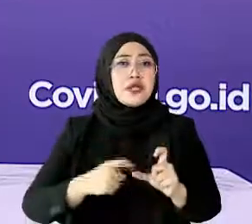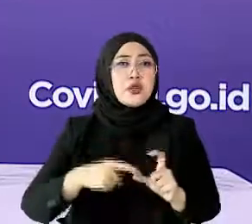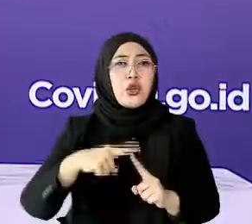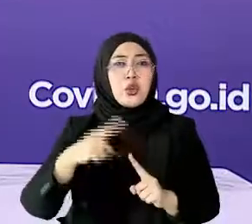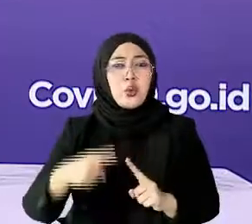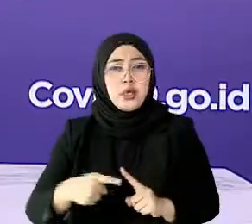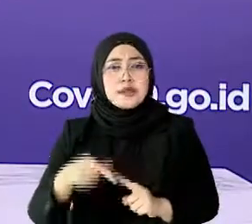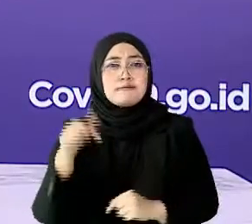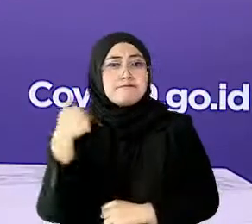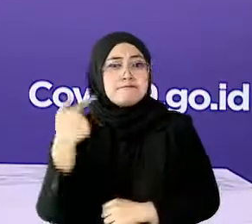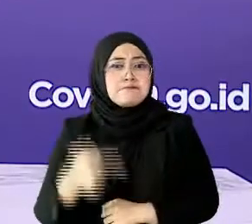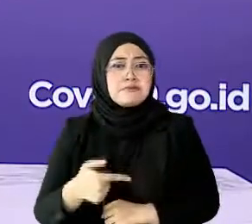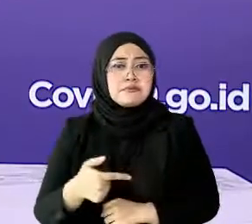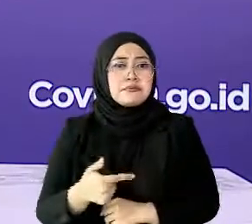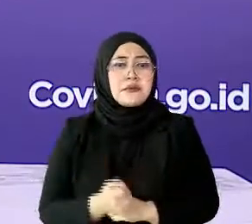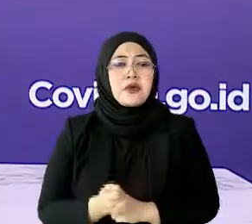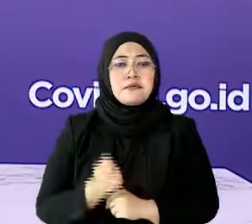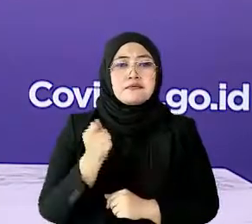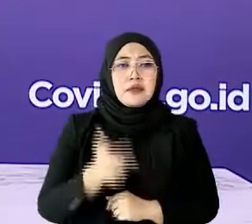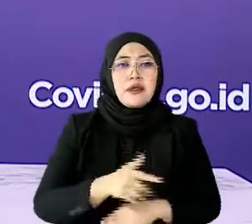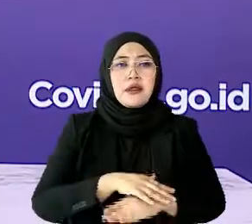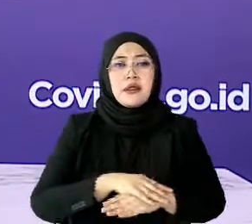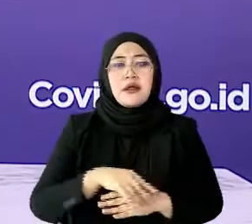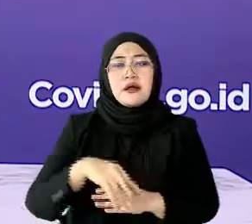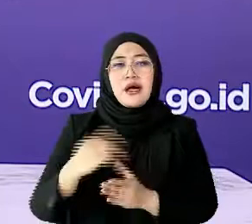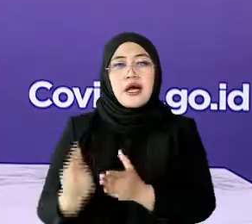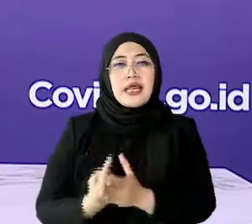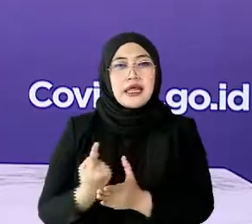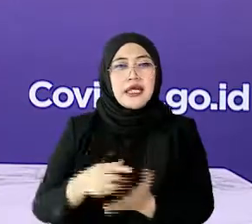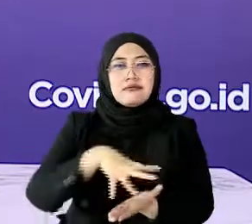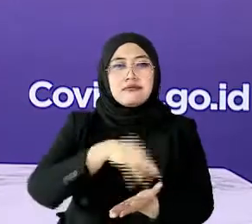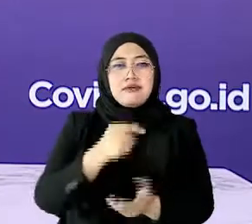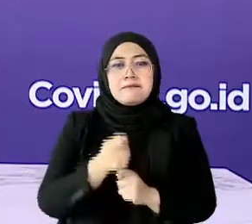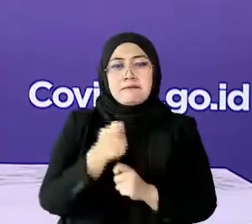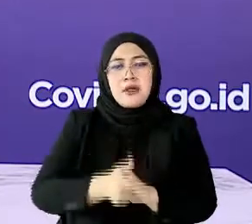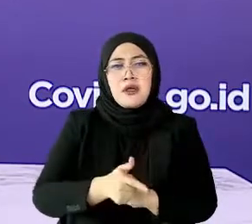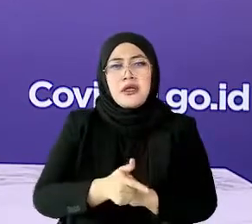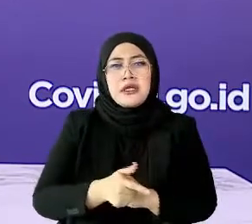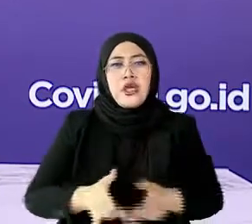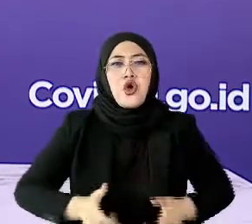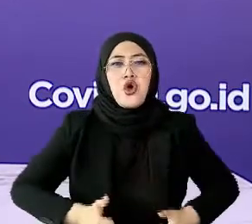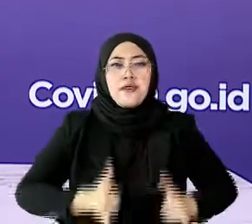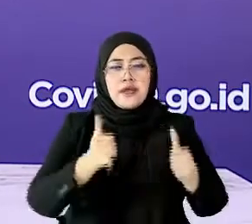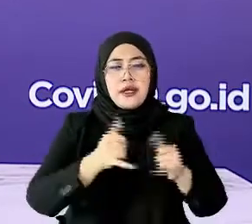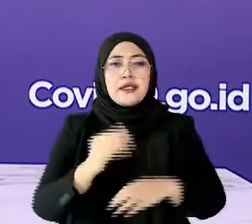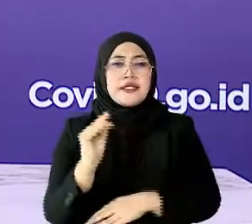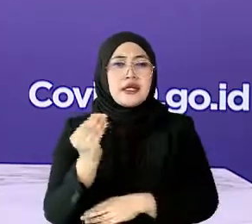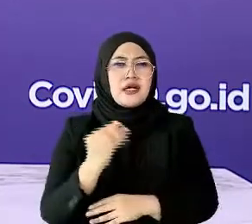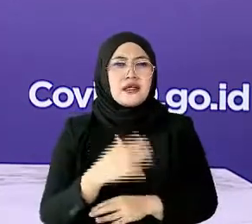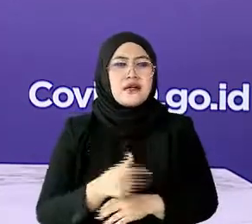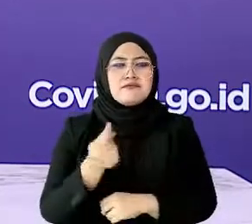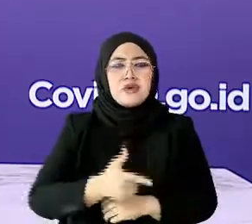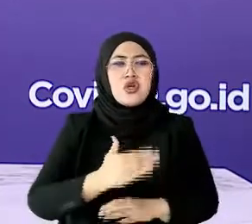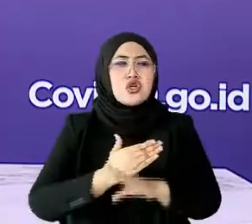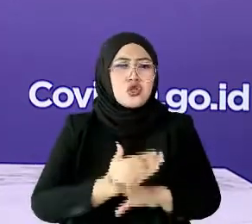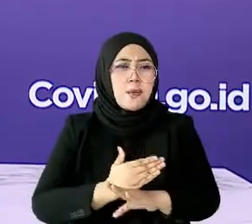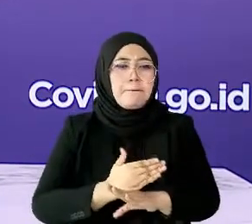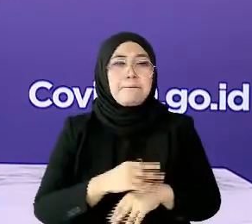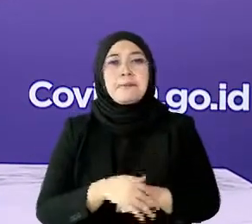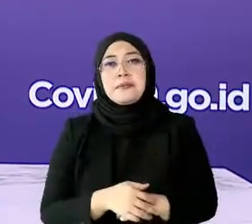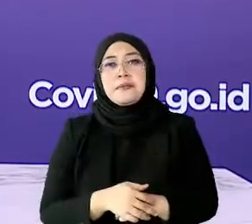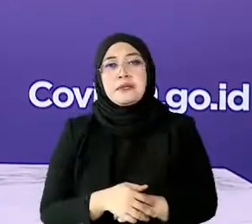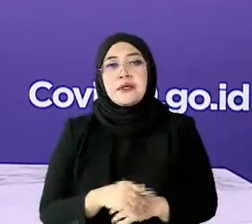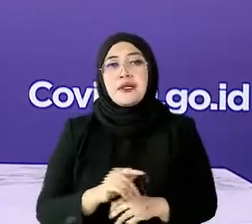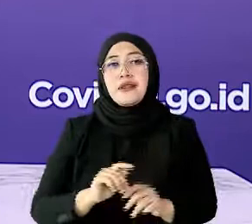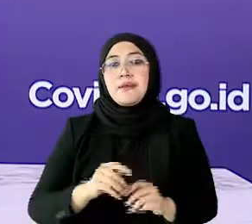19 menghentingkan pembiayaan tempat karantina komunal di sejumlah hotel di Jakarta termasuk Hotel atau tempat menginap